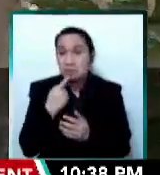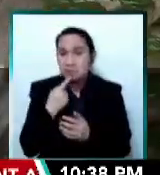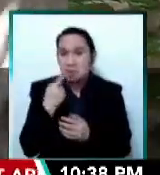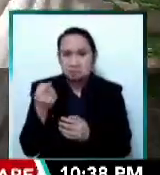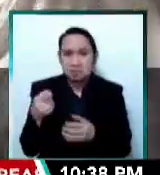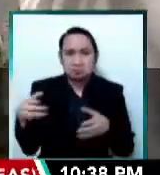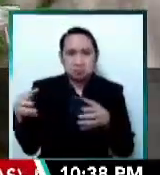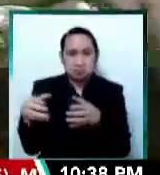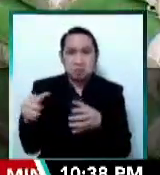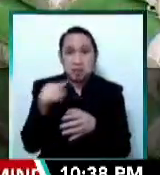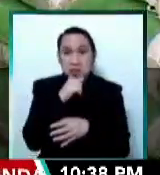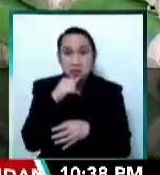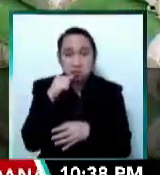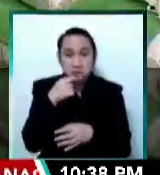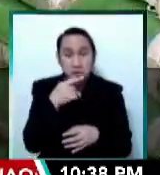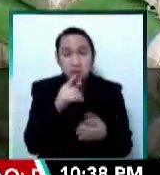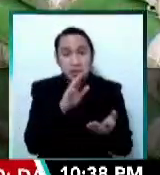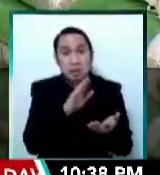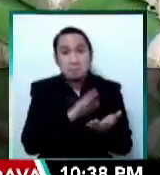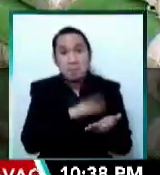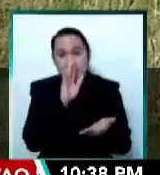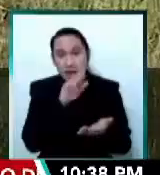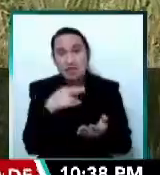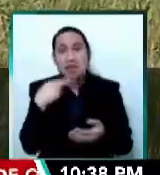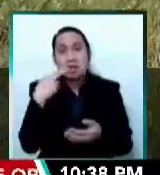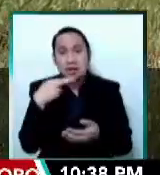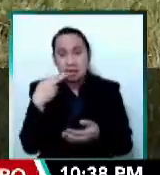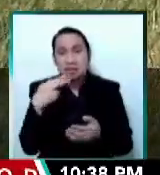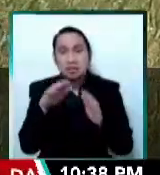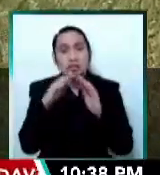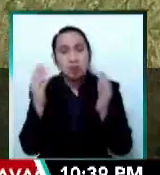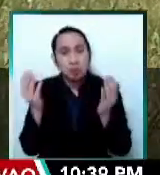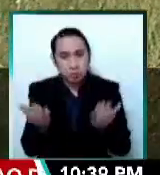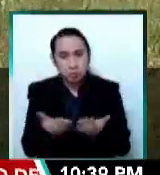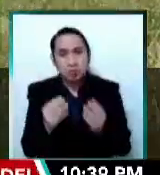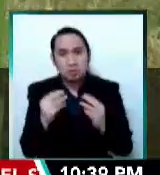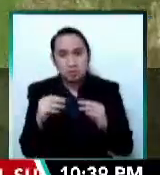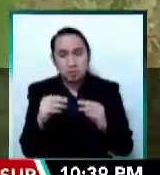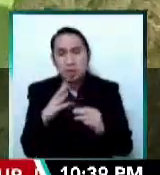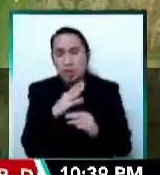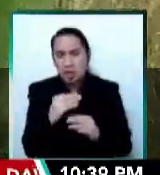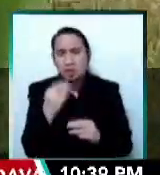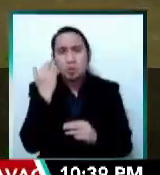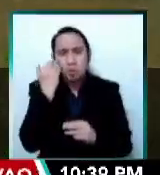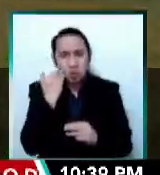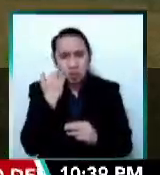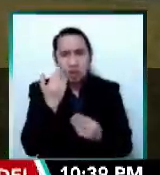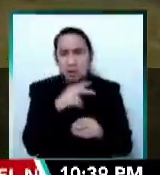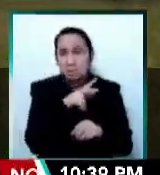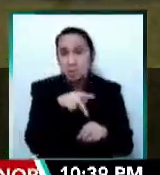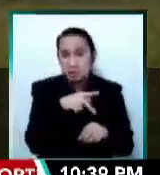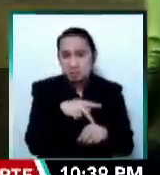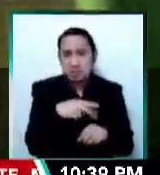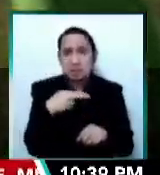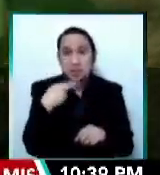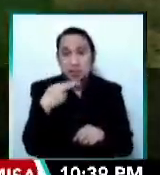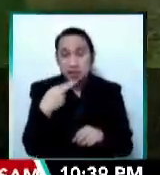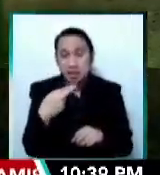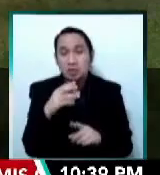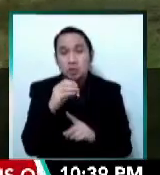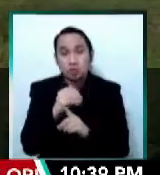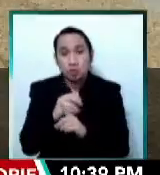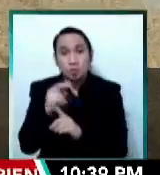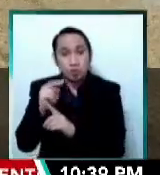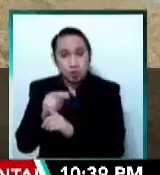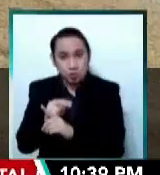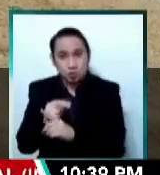pagmahal din ng bigas sa world market. Kulang na rin daw ang local rice. At sa Oktubre pa at November ang anihan.